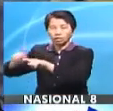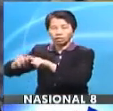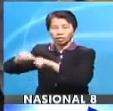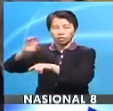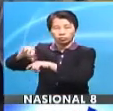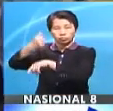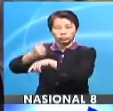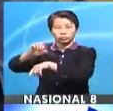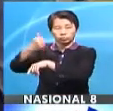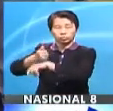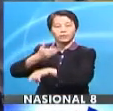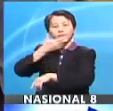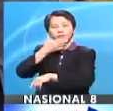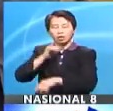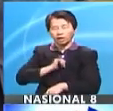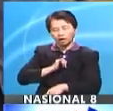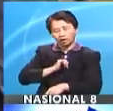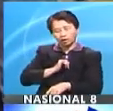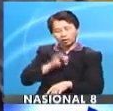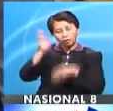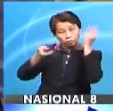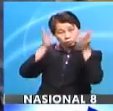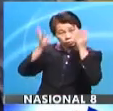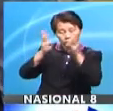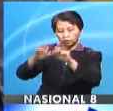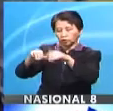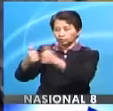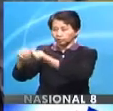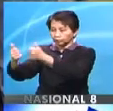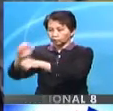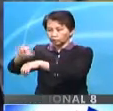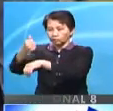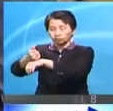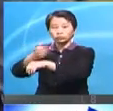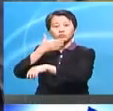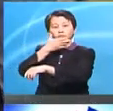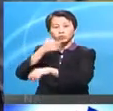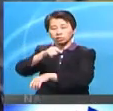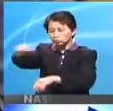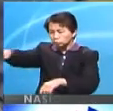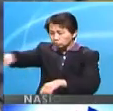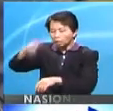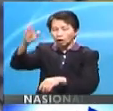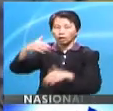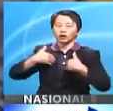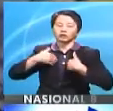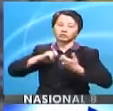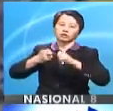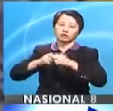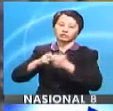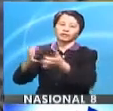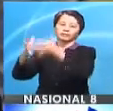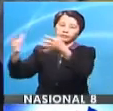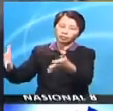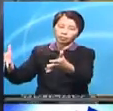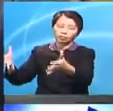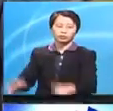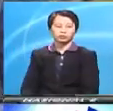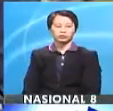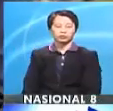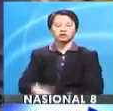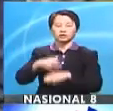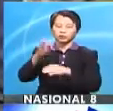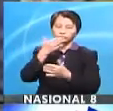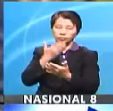pertubuhan-pertubuhan belia saya risau persatuan dan pertubuhan belia akan mengalami masalah yang besar sebab itu